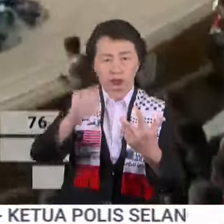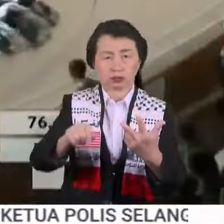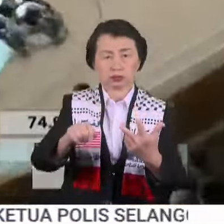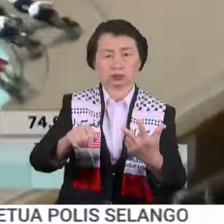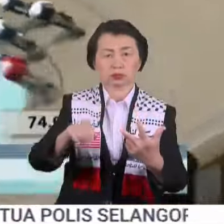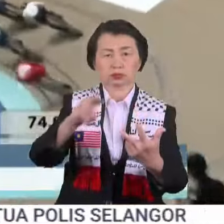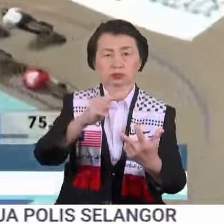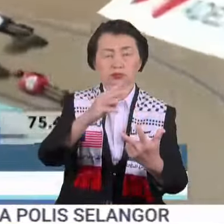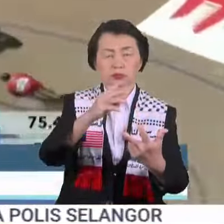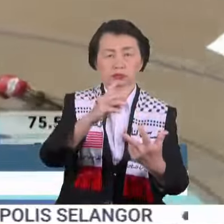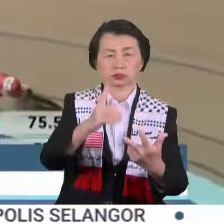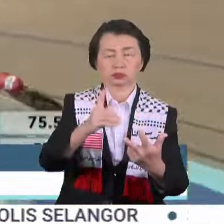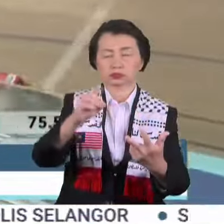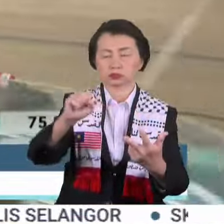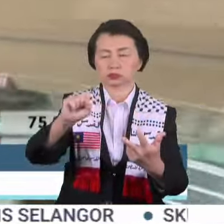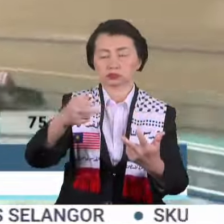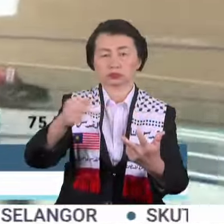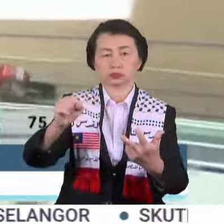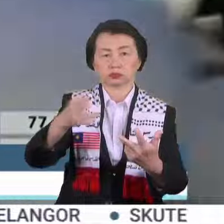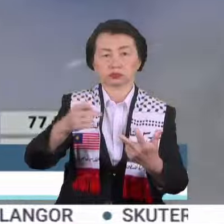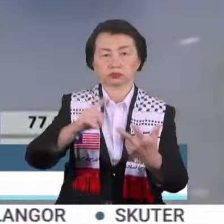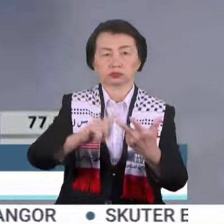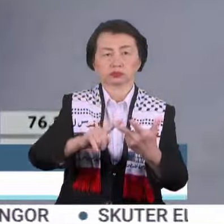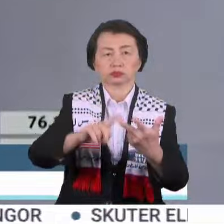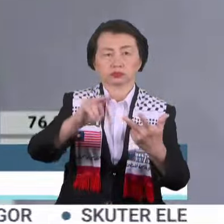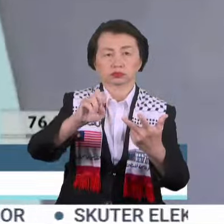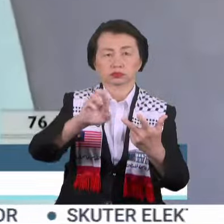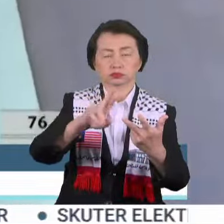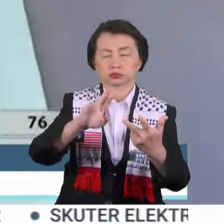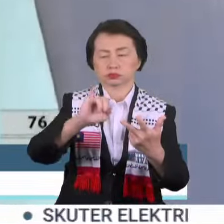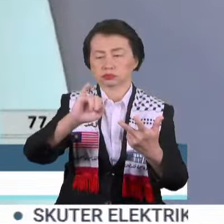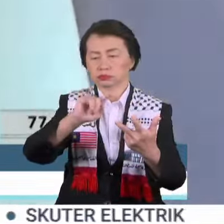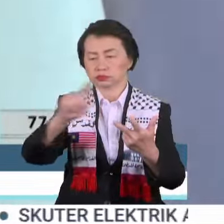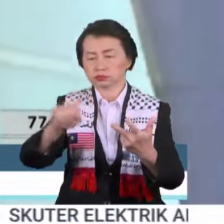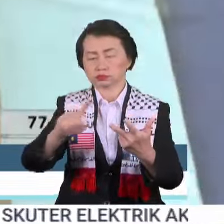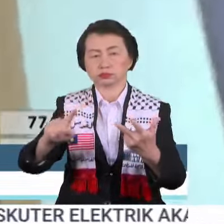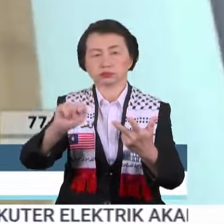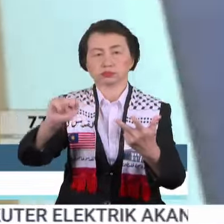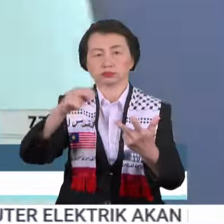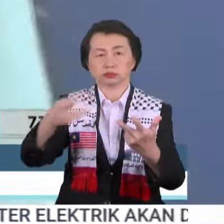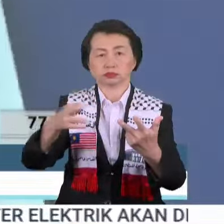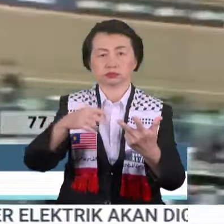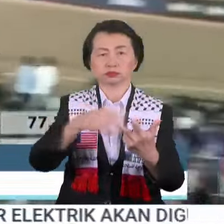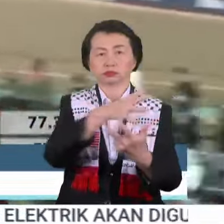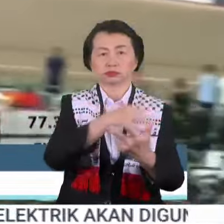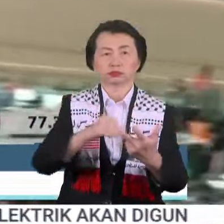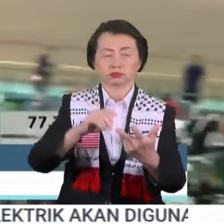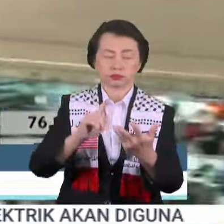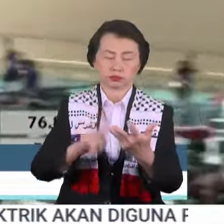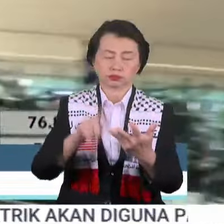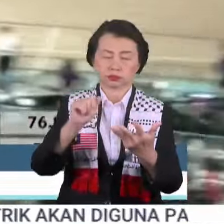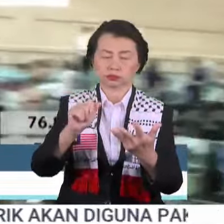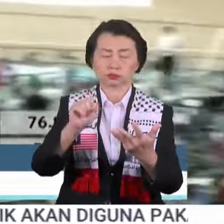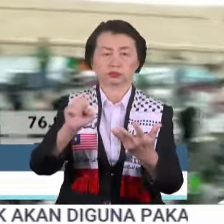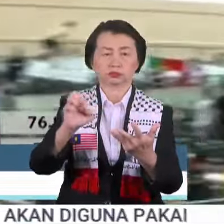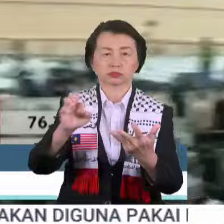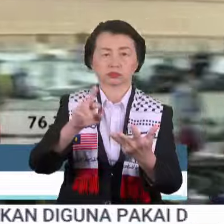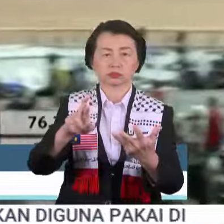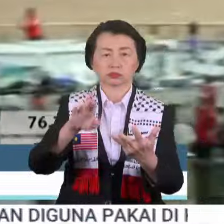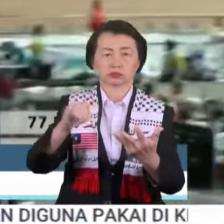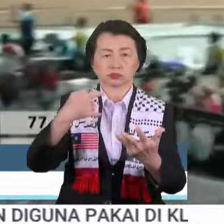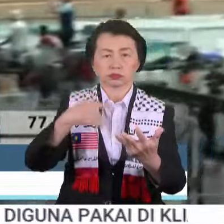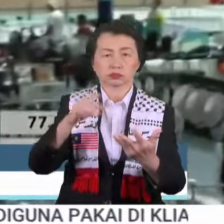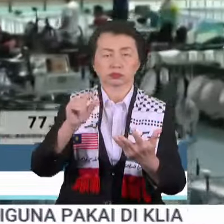adalah Muhammad Shah Firdaus Sahrum dan Nurul Izzah Izzati Muhammad Asri. Setakat ini, atlet terjun Bertrand Roderick